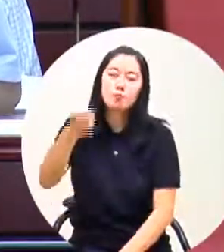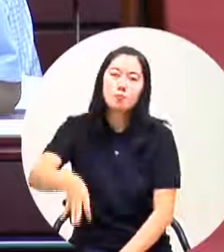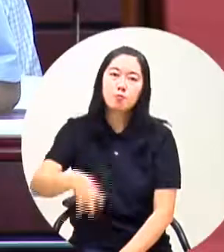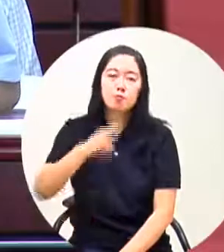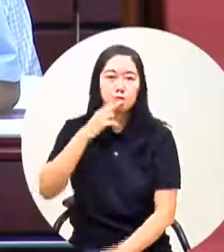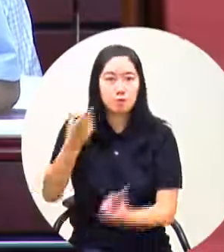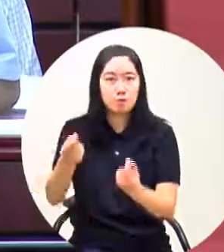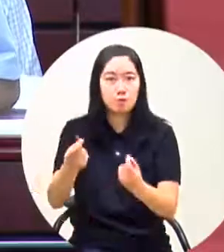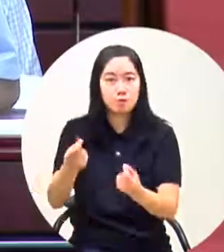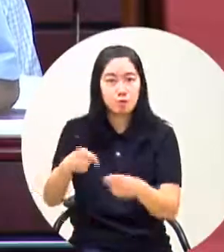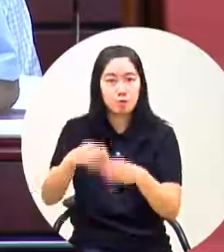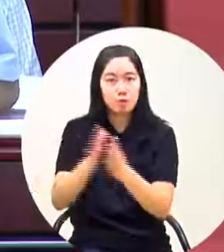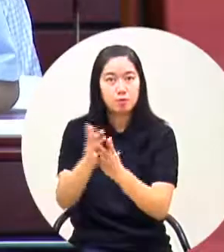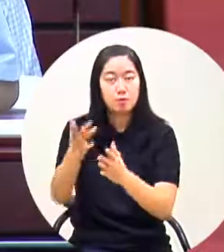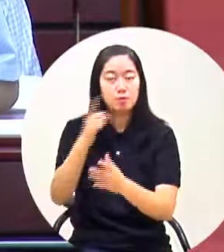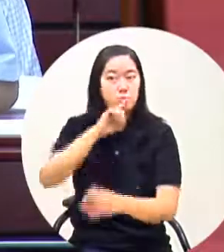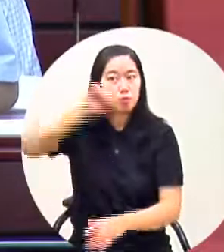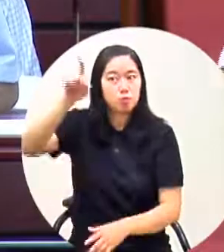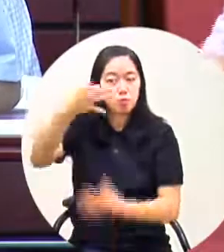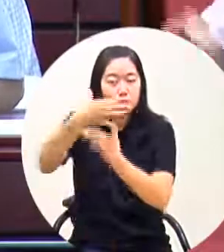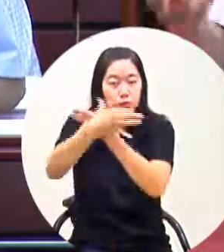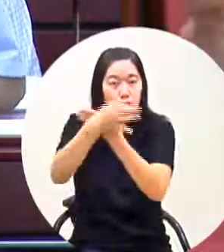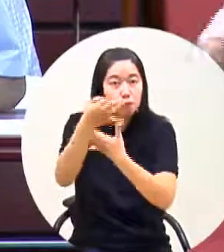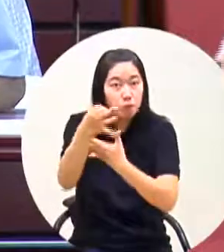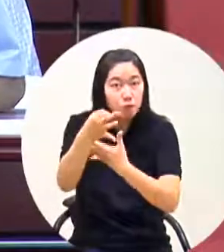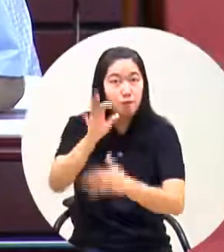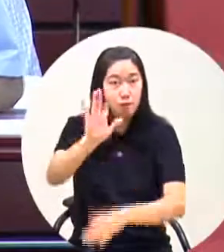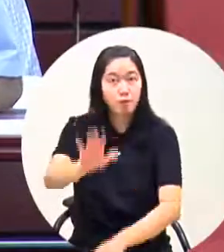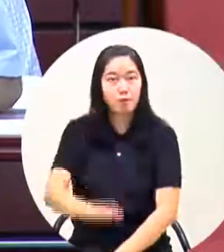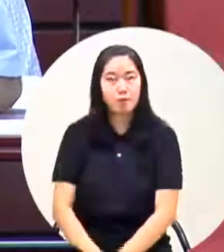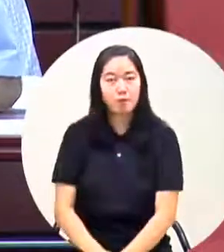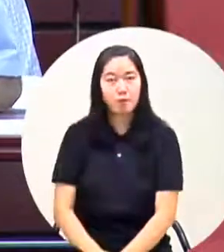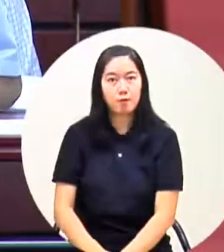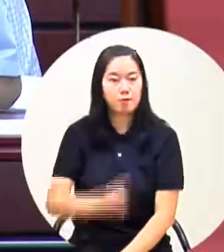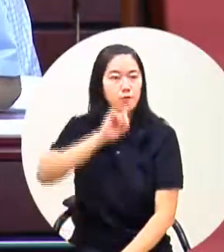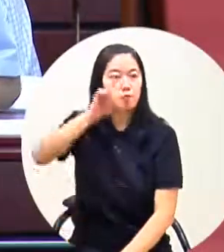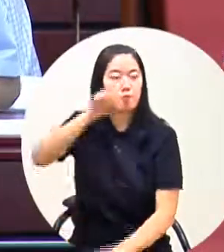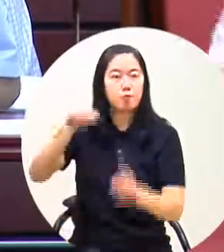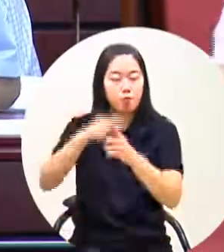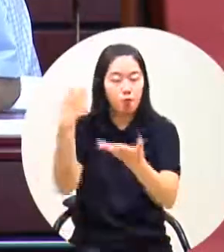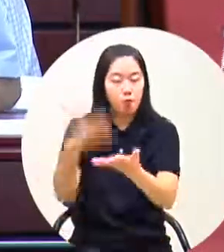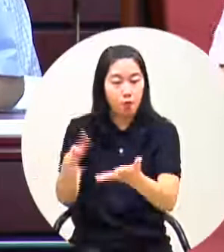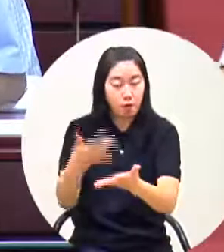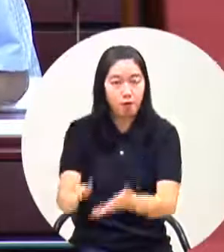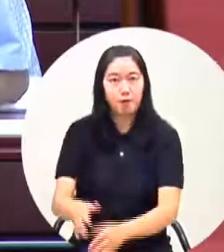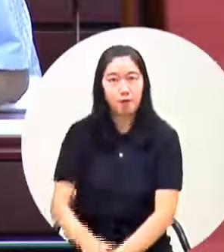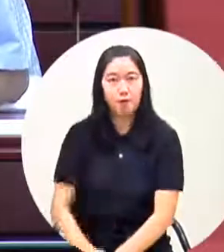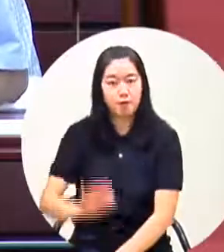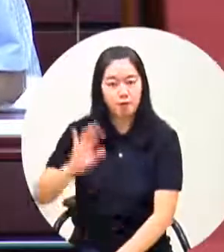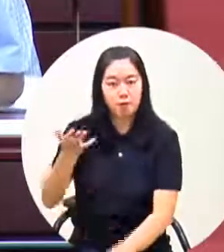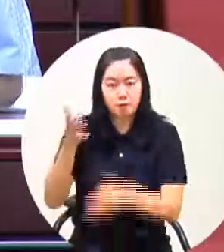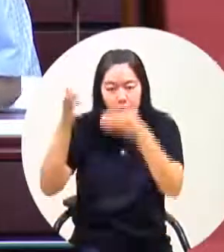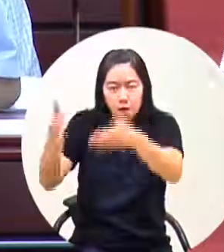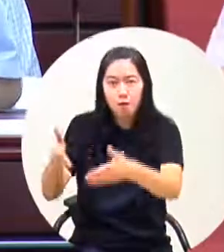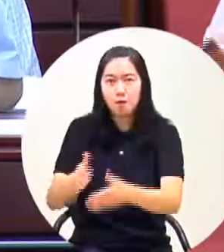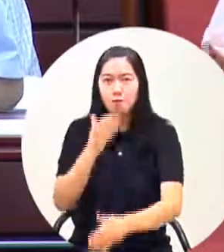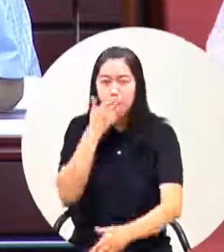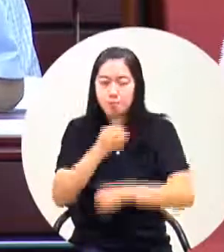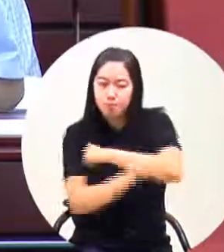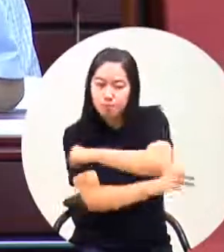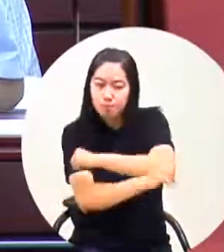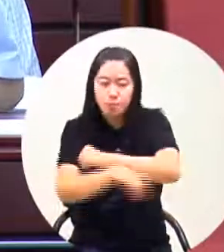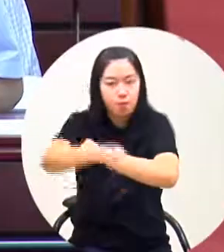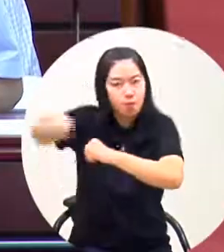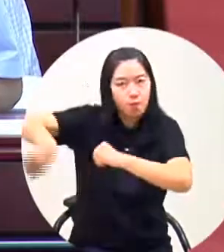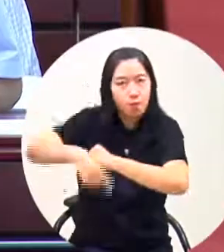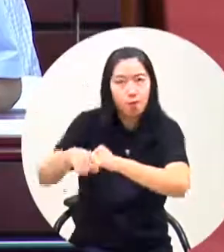是有检举奖金啊。啊，所以足济检举达人得去啊。啊，但是针对这个偷牌业者的时候，反而较少，